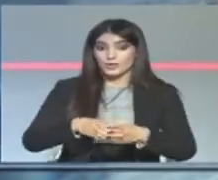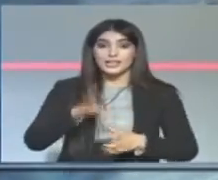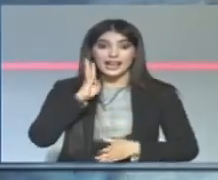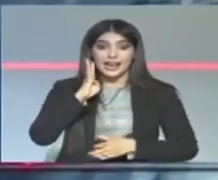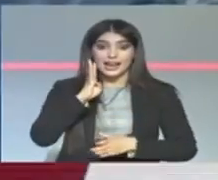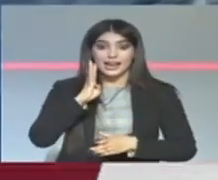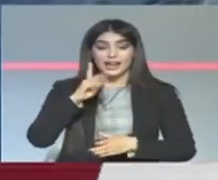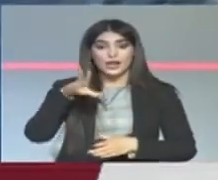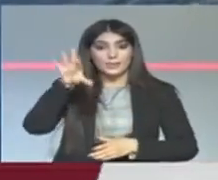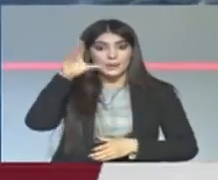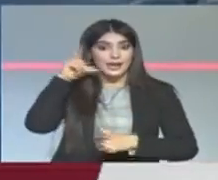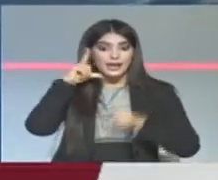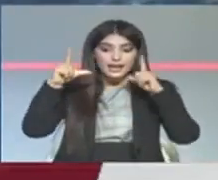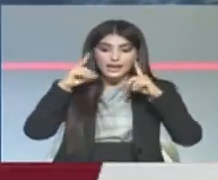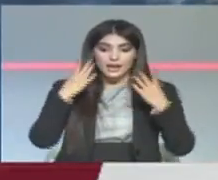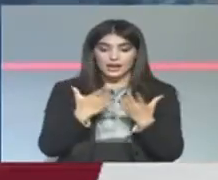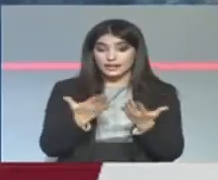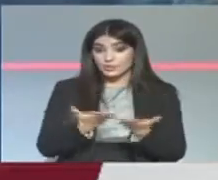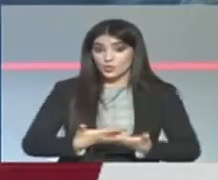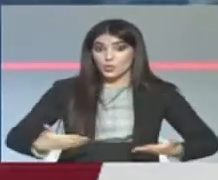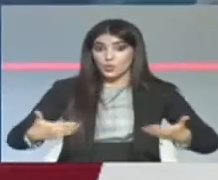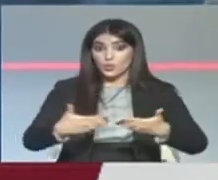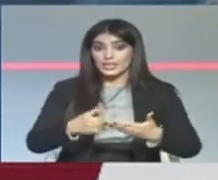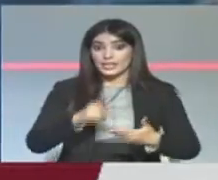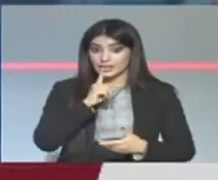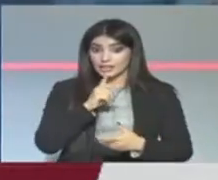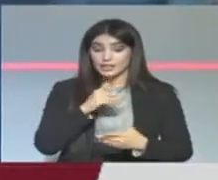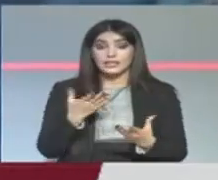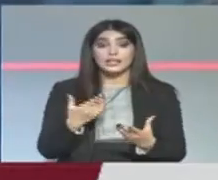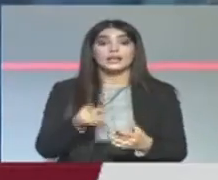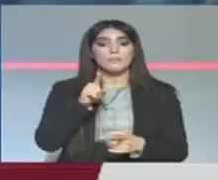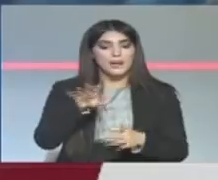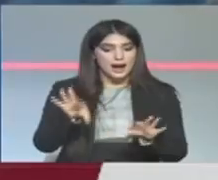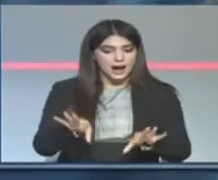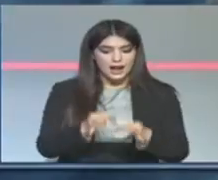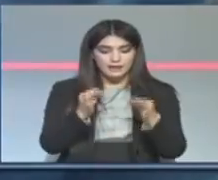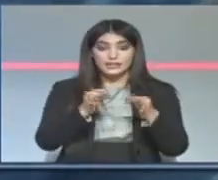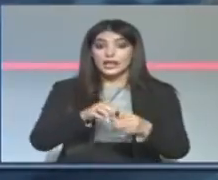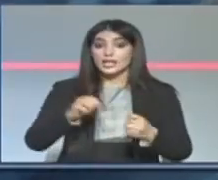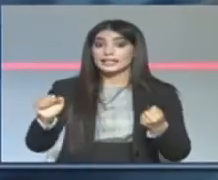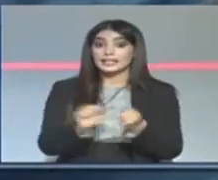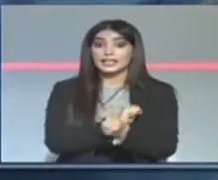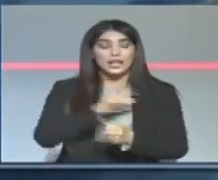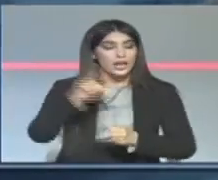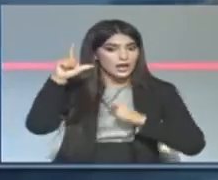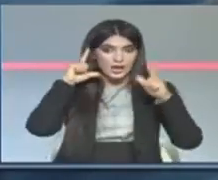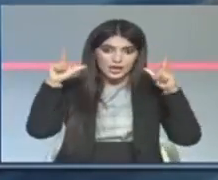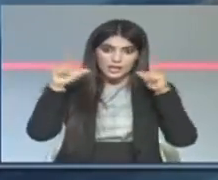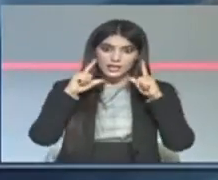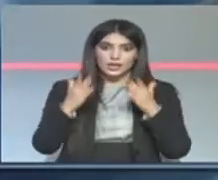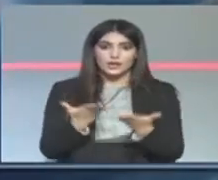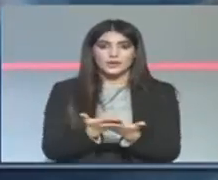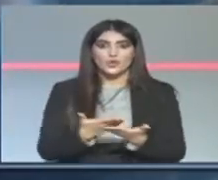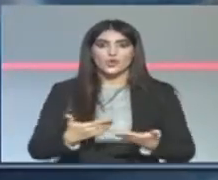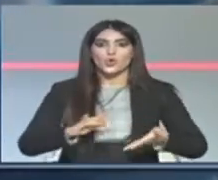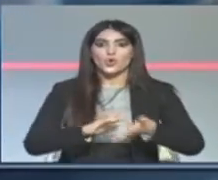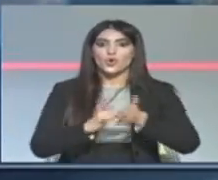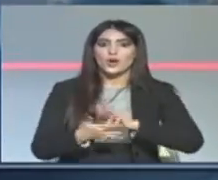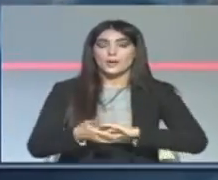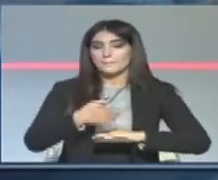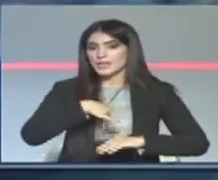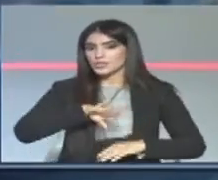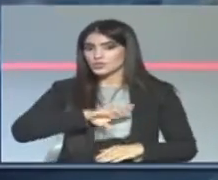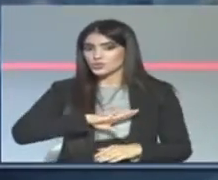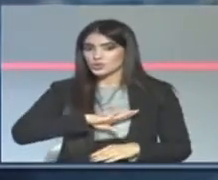السياسي ليبي المنعقد حاليا في تونس الى حل نهائي لجميع وشمل لجميع اطيافه